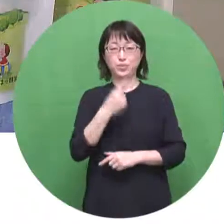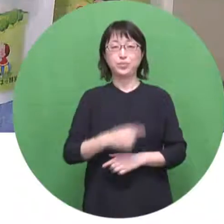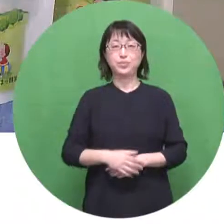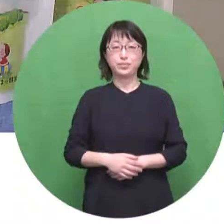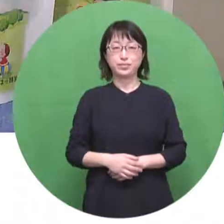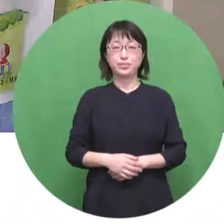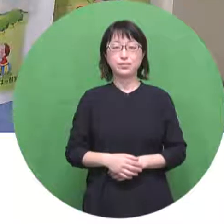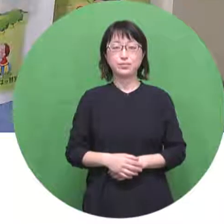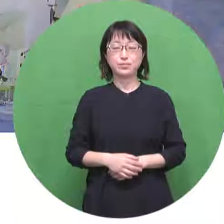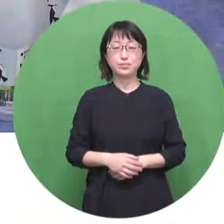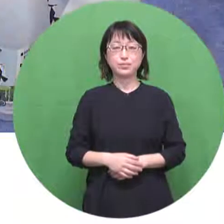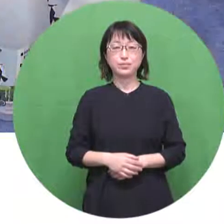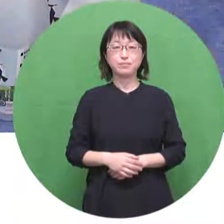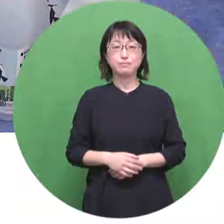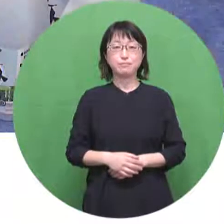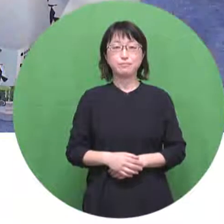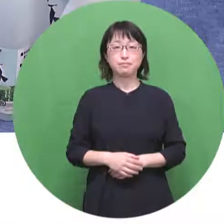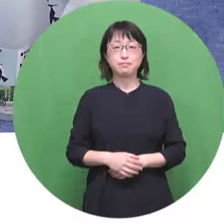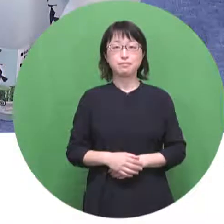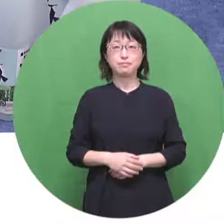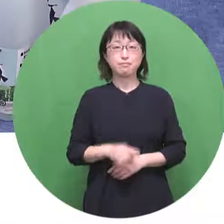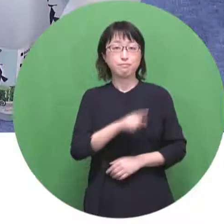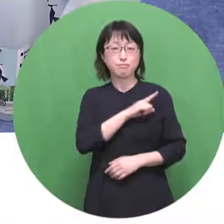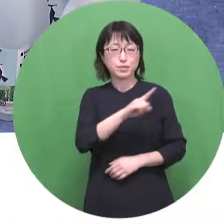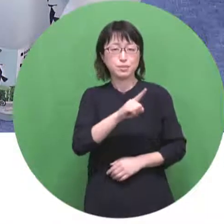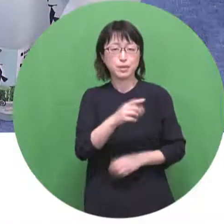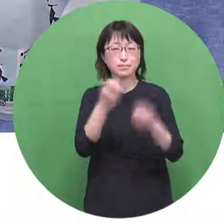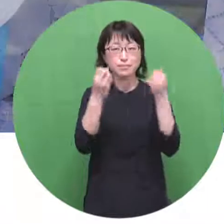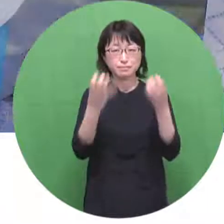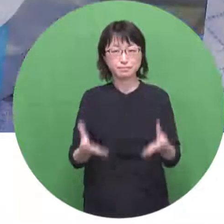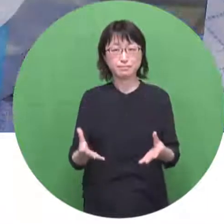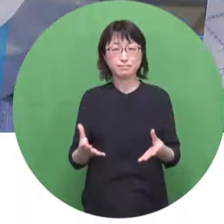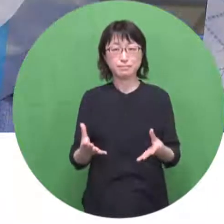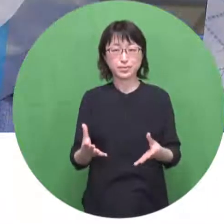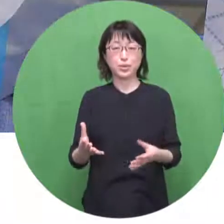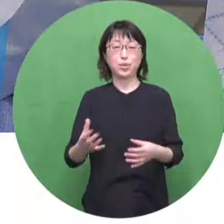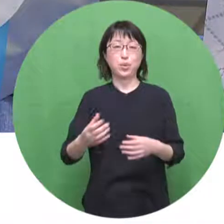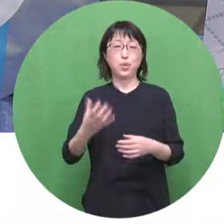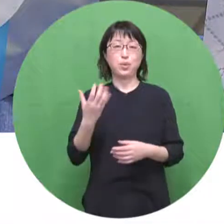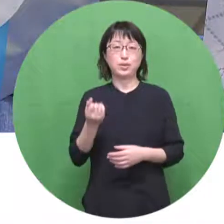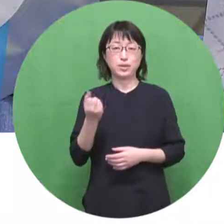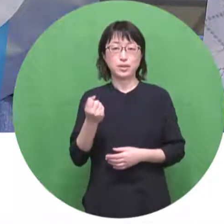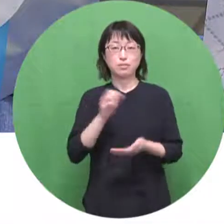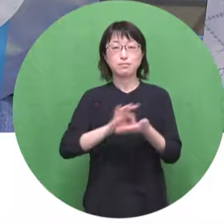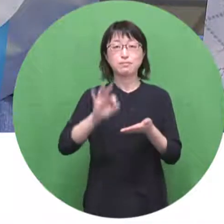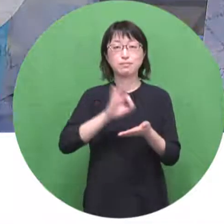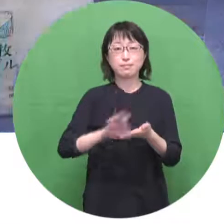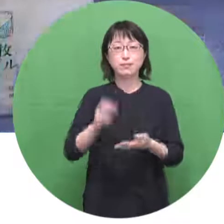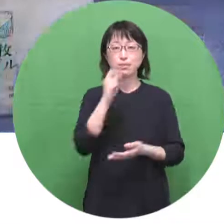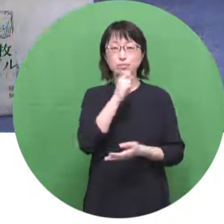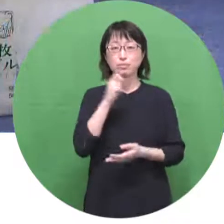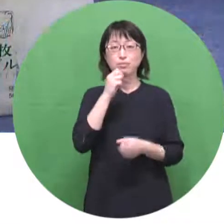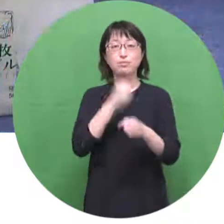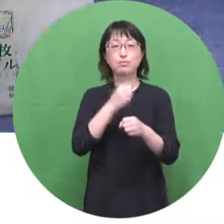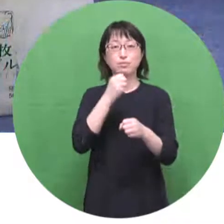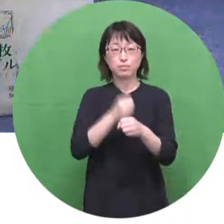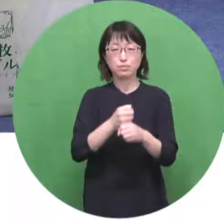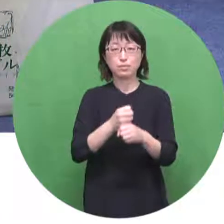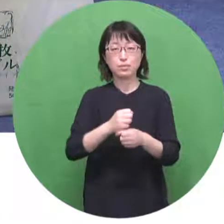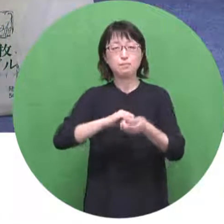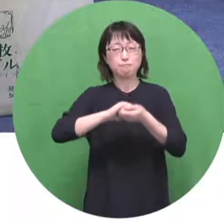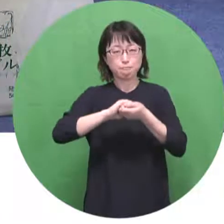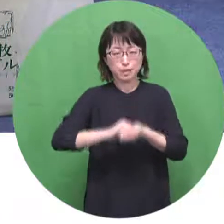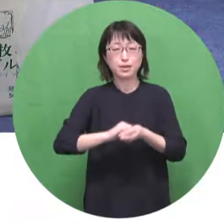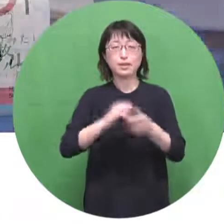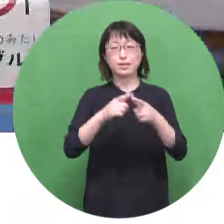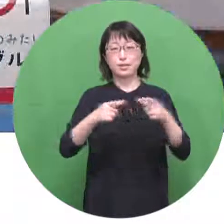いなというふうに思っておりまして、一番その新鮮な生乳を最大限生かしたヨーグルト作りというところを、